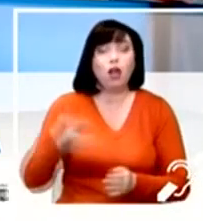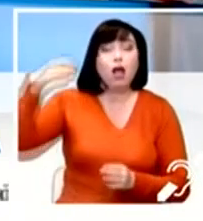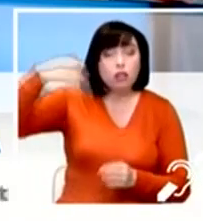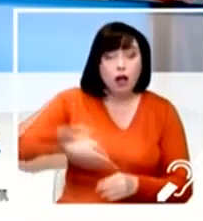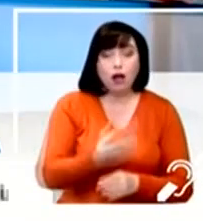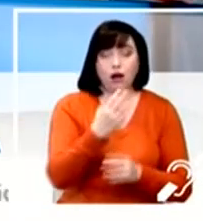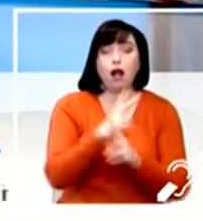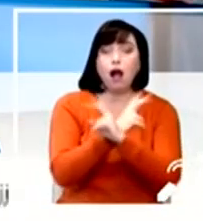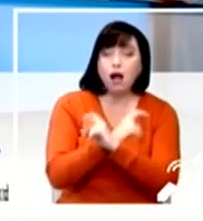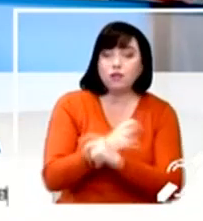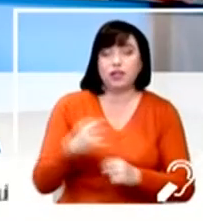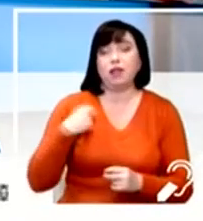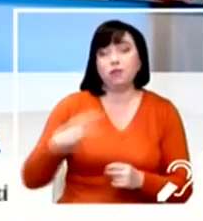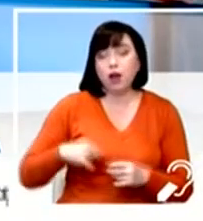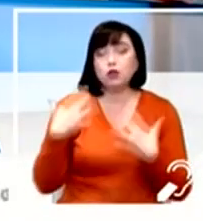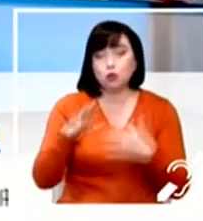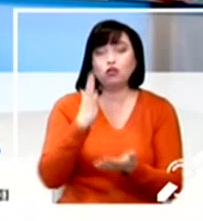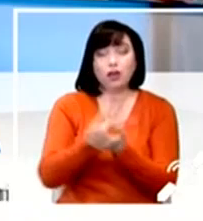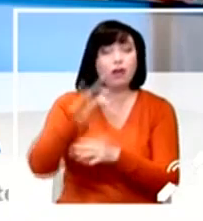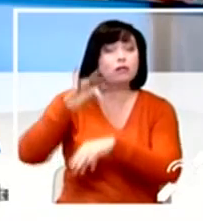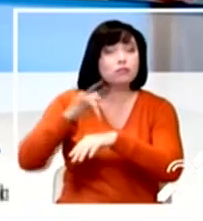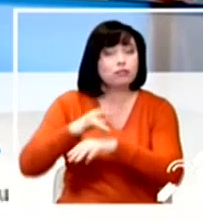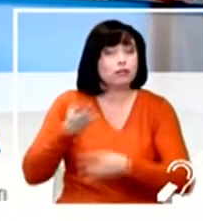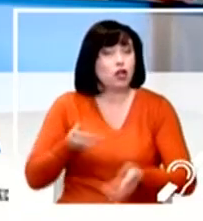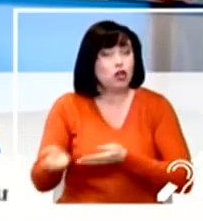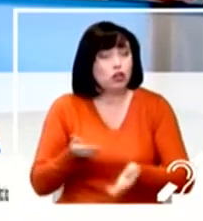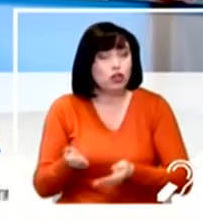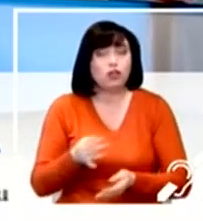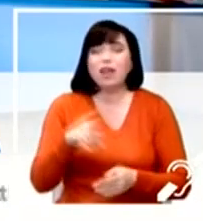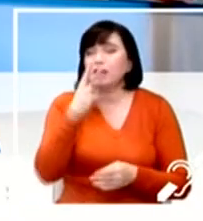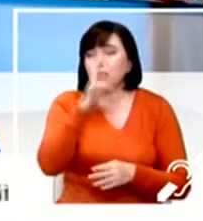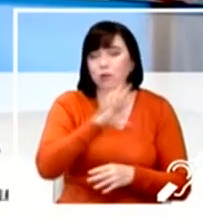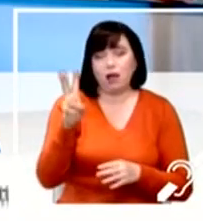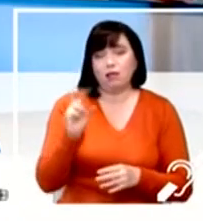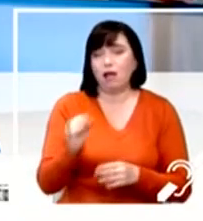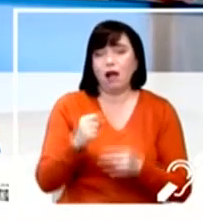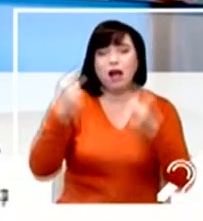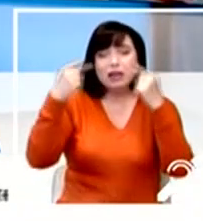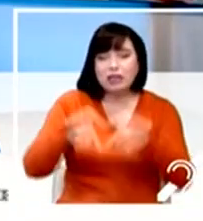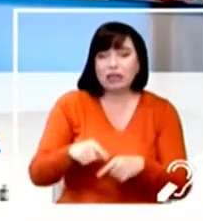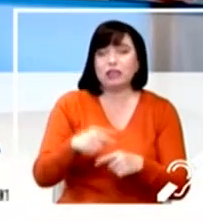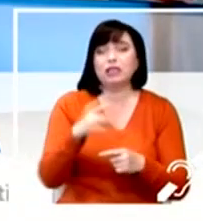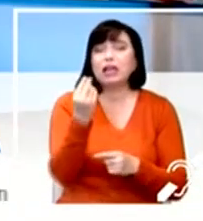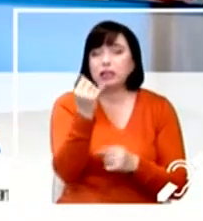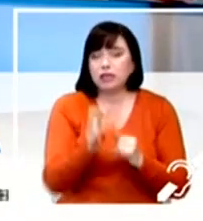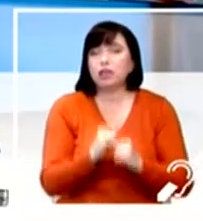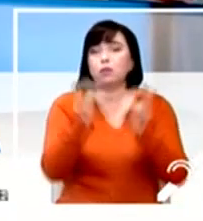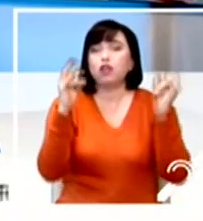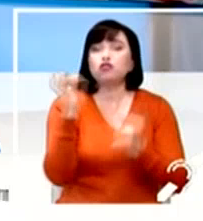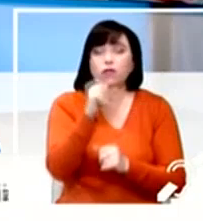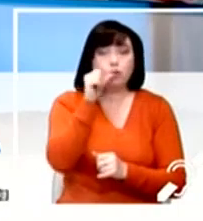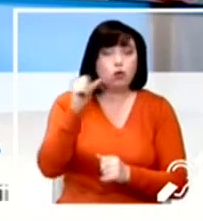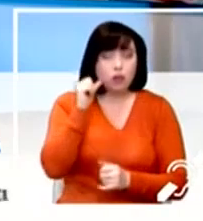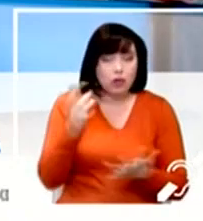au apărut deja primii iubitori ai sporturilor de iarnă, chiar dacă din cauza crizei prețurile sunt mai mari comparativ cu anul